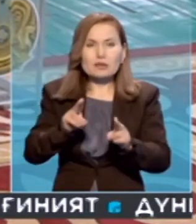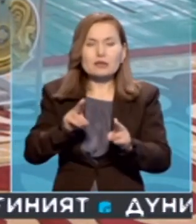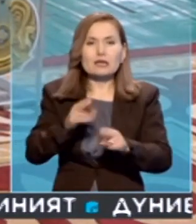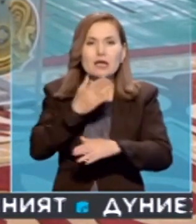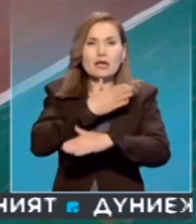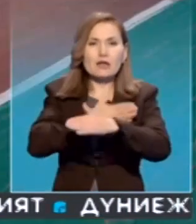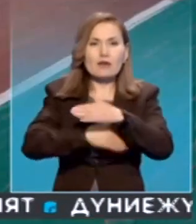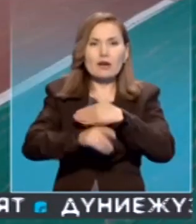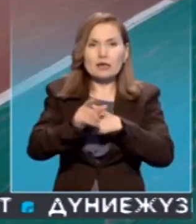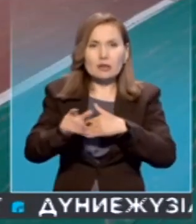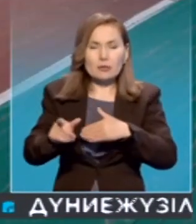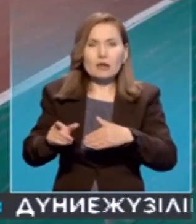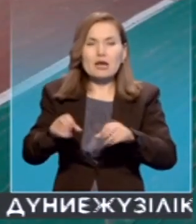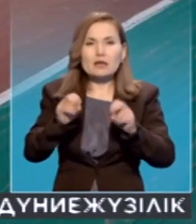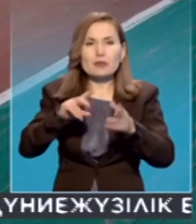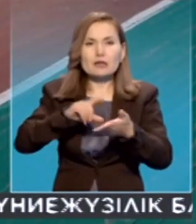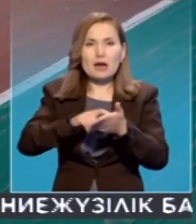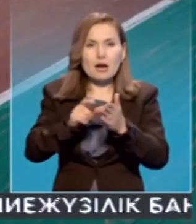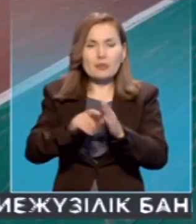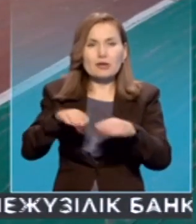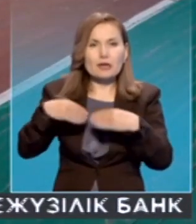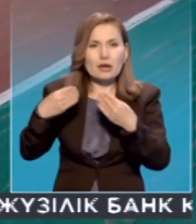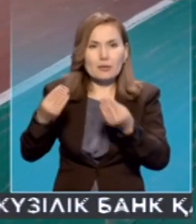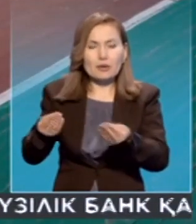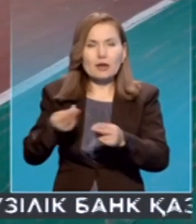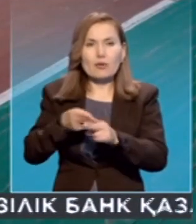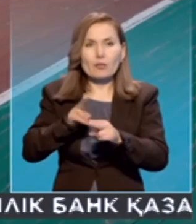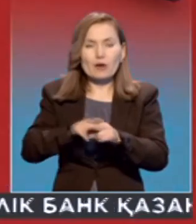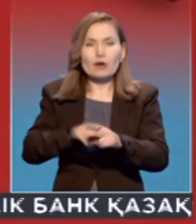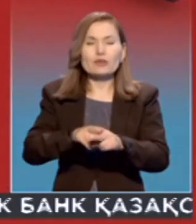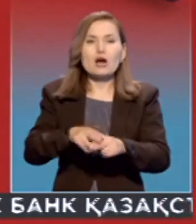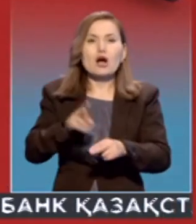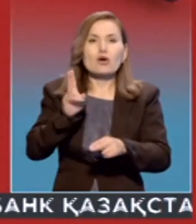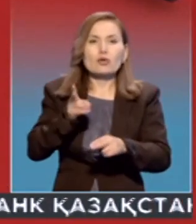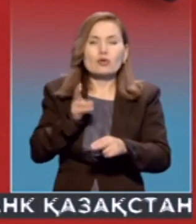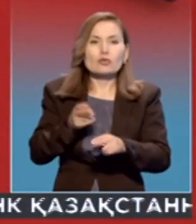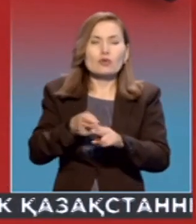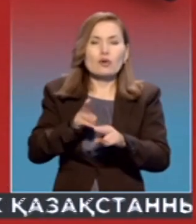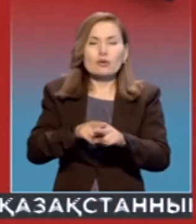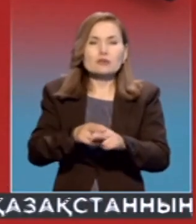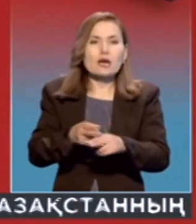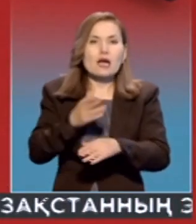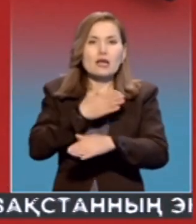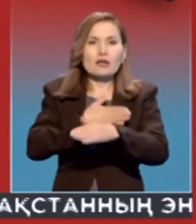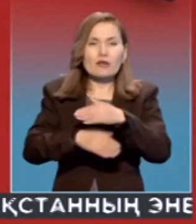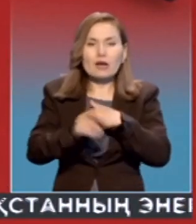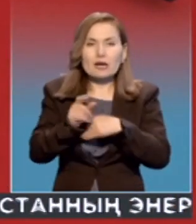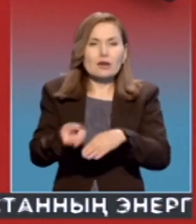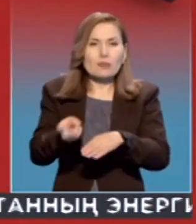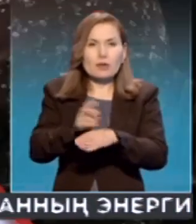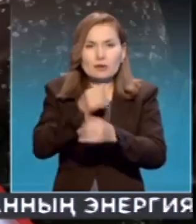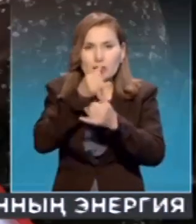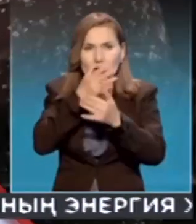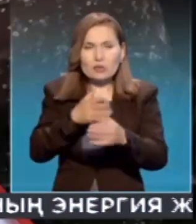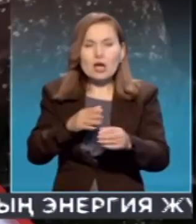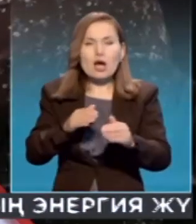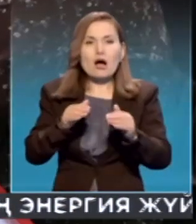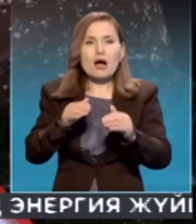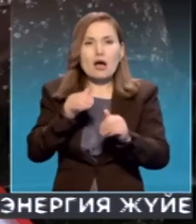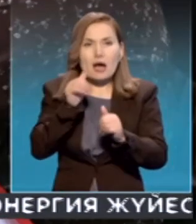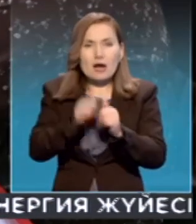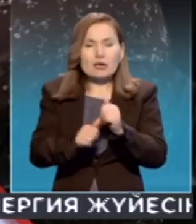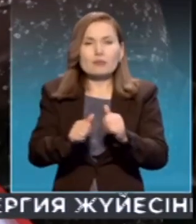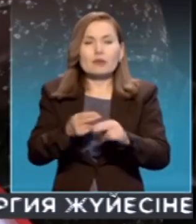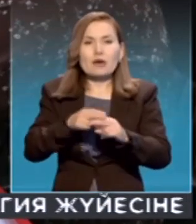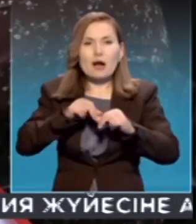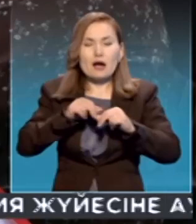жасалған. Ал келіп дауыс бере алмайтындарға комиссия мүшелері көшпелі урналарды апарады. Жалпы облыста 405062 адам